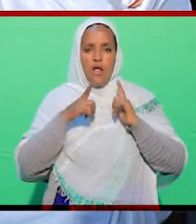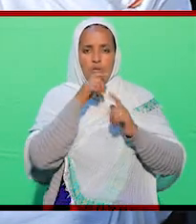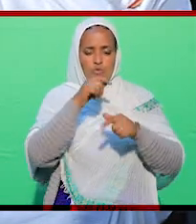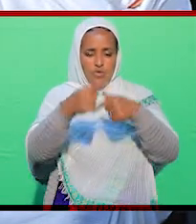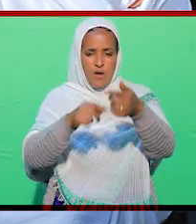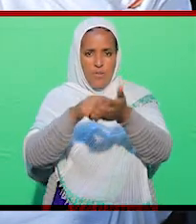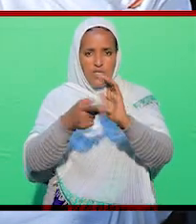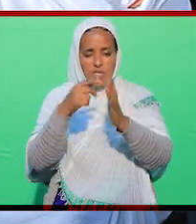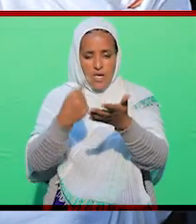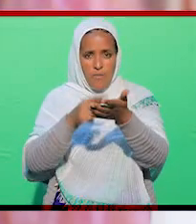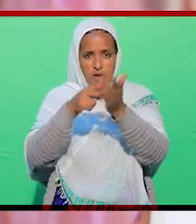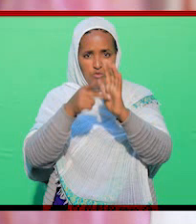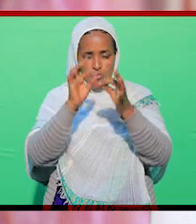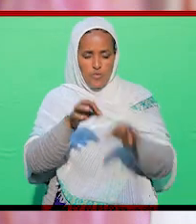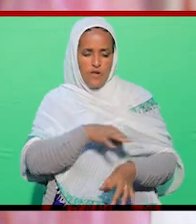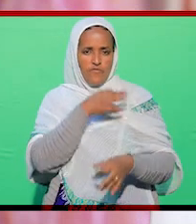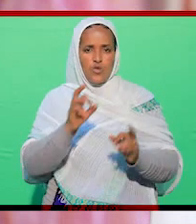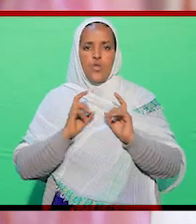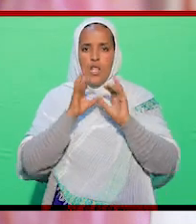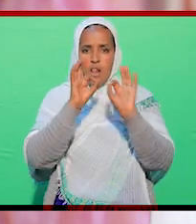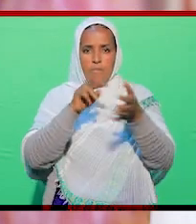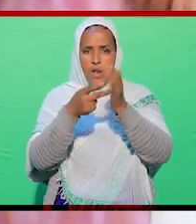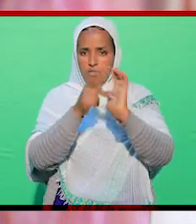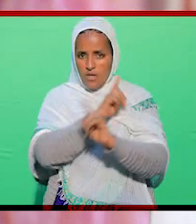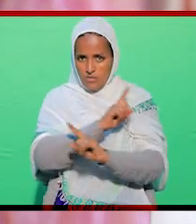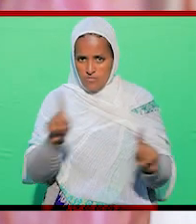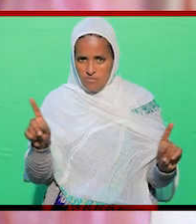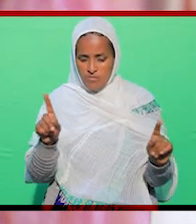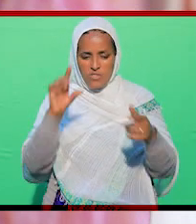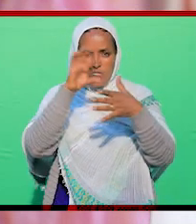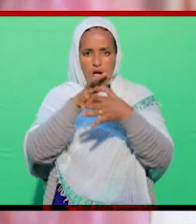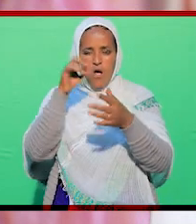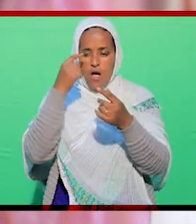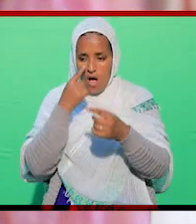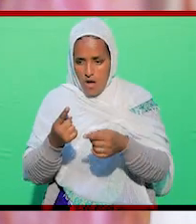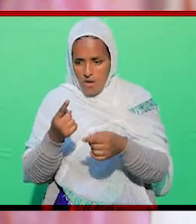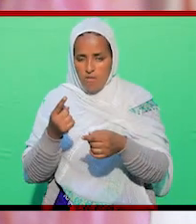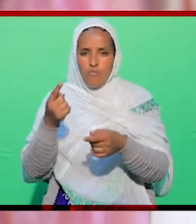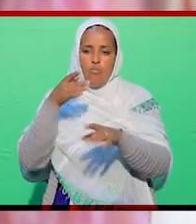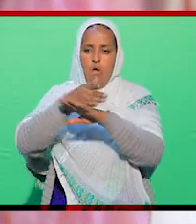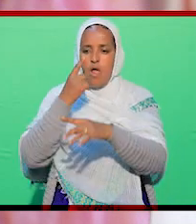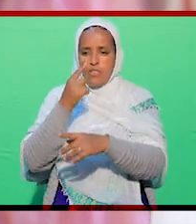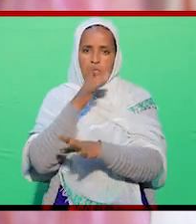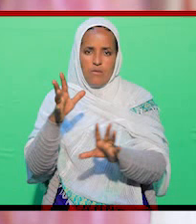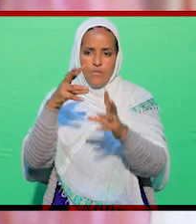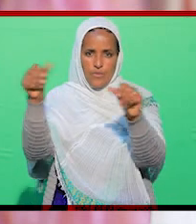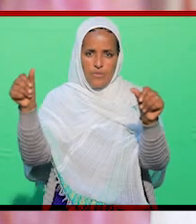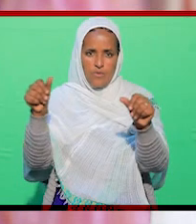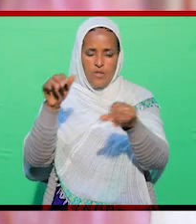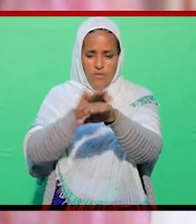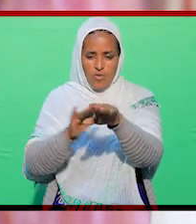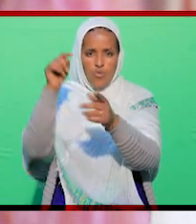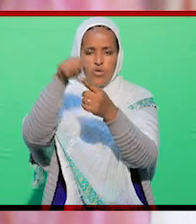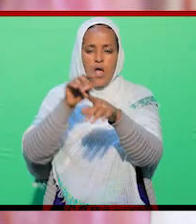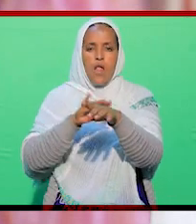ነው። በህይወት ወደ አለመኖር ይሄዳል ማለት ነው። ያ ማለት ግን በነፍሱ ህይወት የለው ማለት አይደለም። በስጋ ግን ከመታየት ወደ አለመታየት ነው